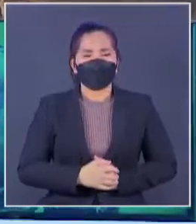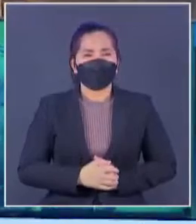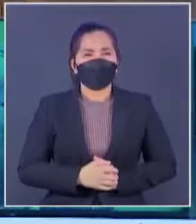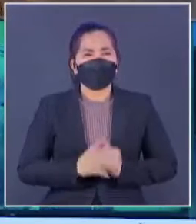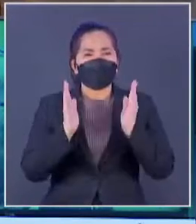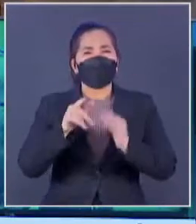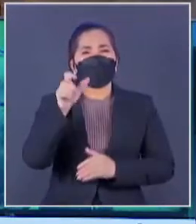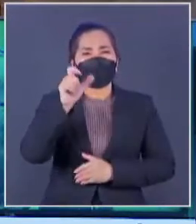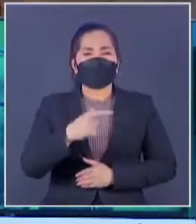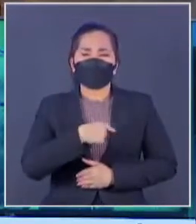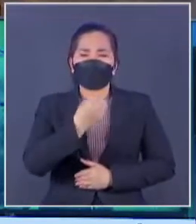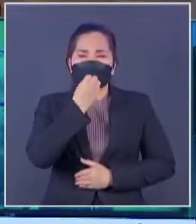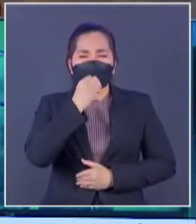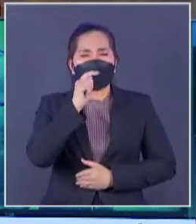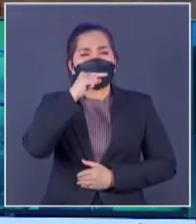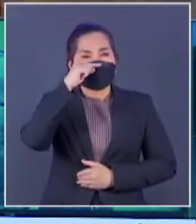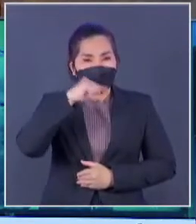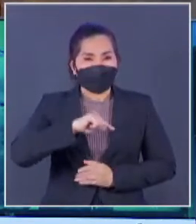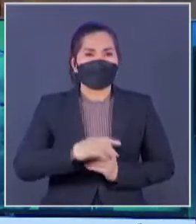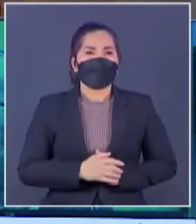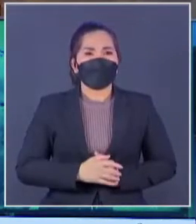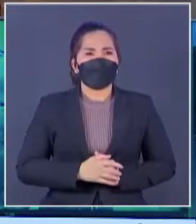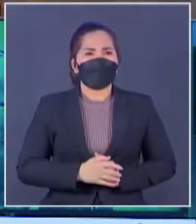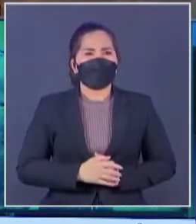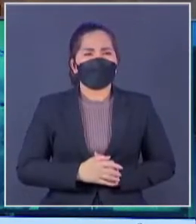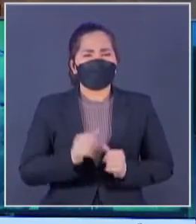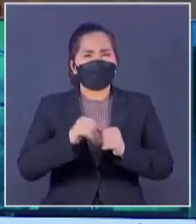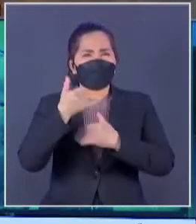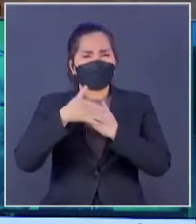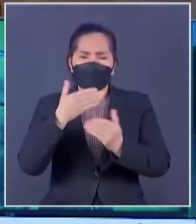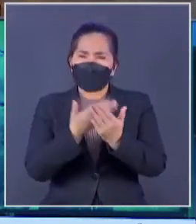จริงๆเขาชอบอาหารไทยอยู่แล้วเป็นอาหารเลิศรสแล้วก็ราคาแพงที่เมืองนอก ค่ะ ครับ